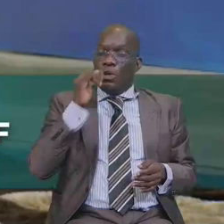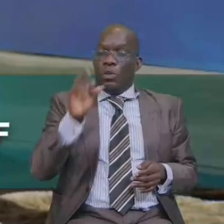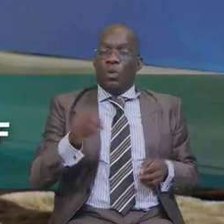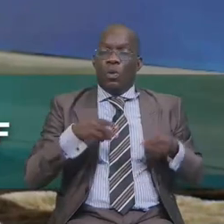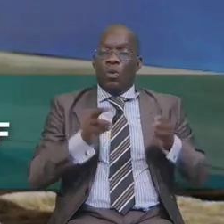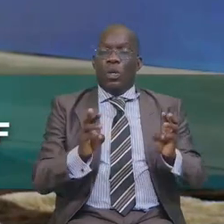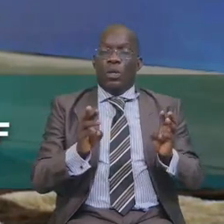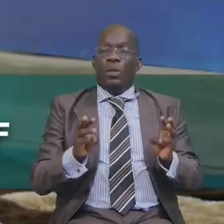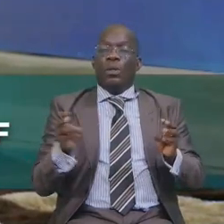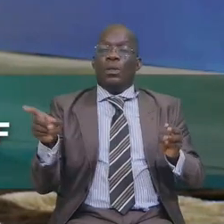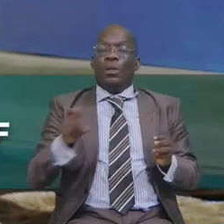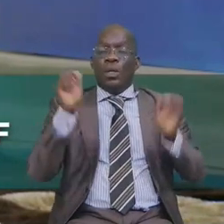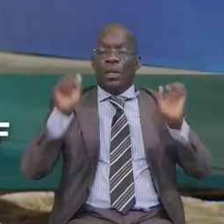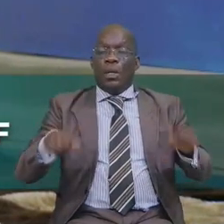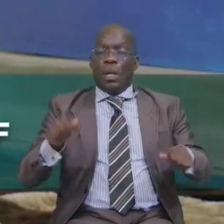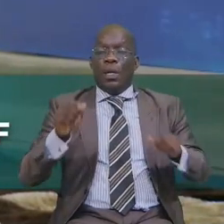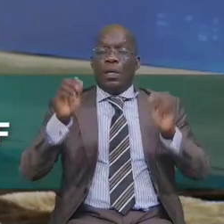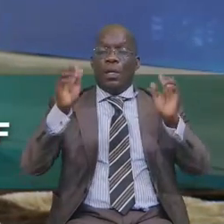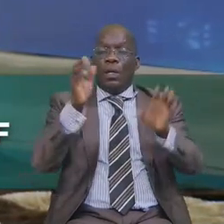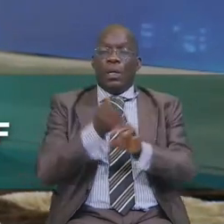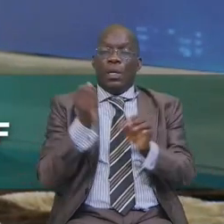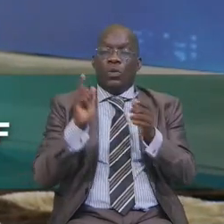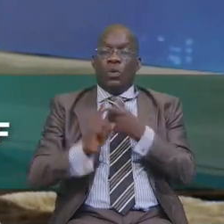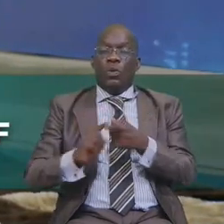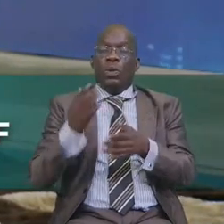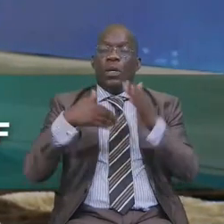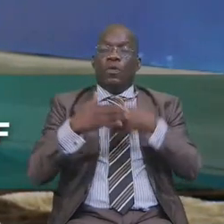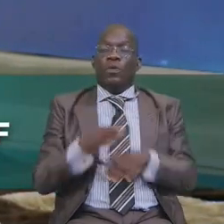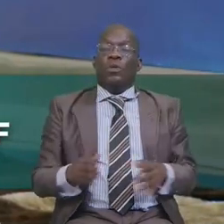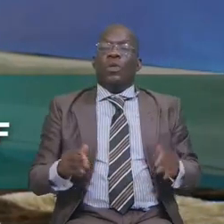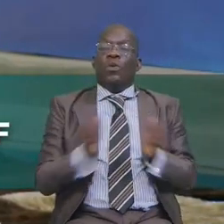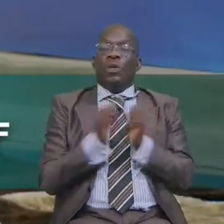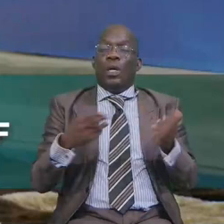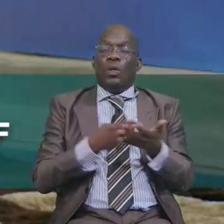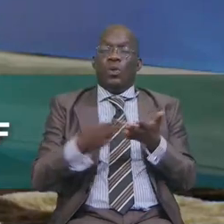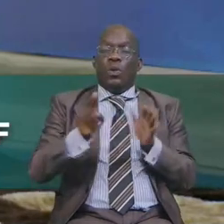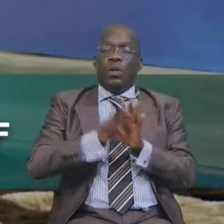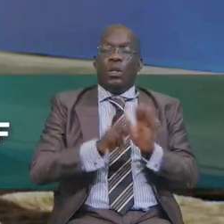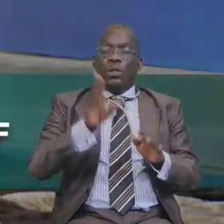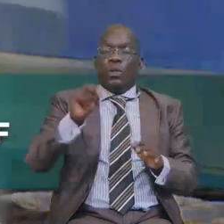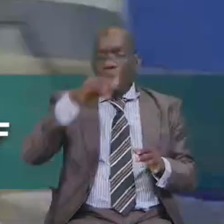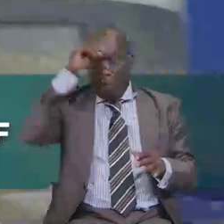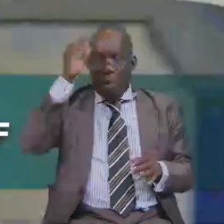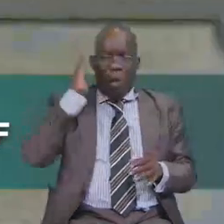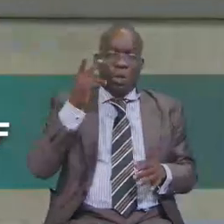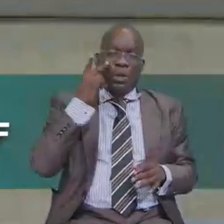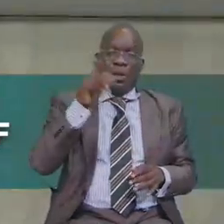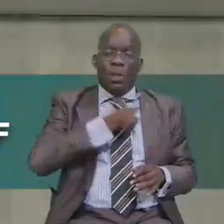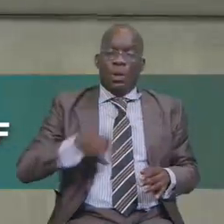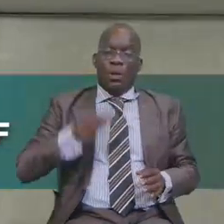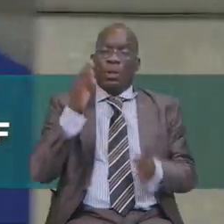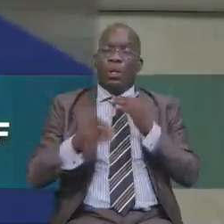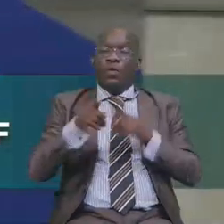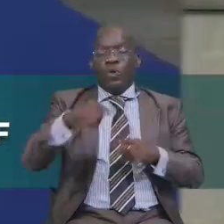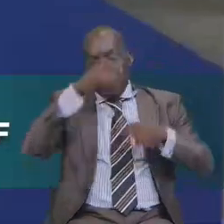qu'ils puissent aller au ciel sans la sainteté. Personne ne verra le Seigneur. Si vous travaillez, si vous suivez, si vous